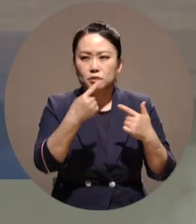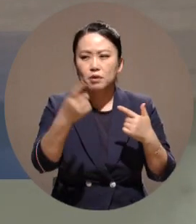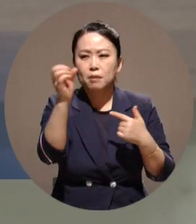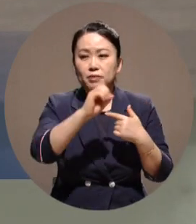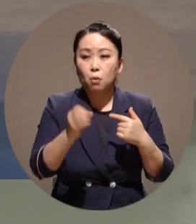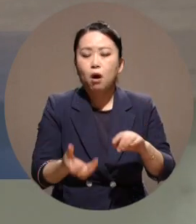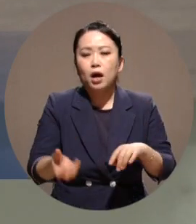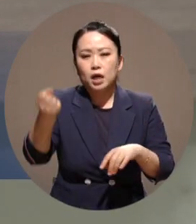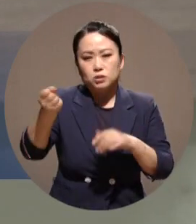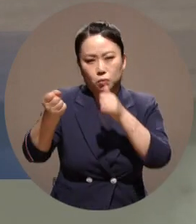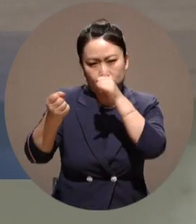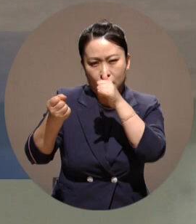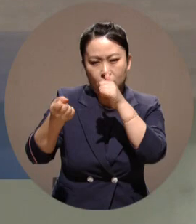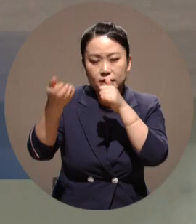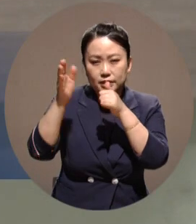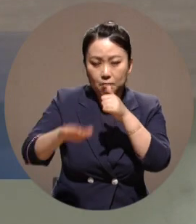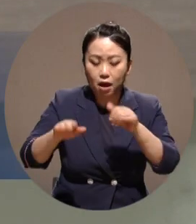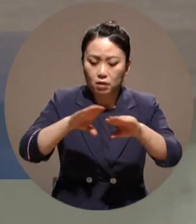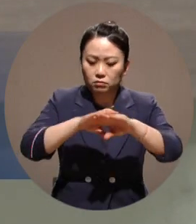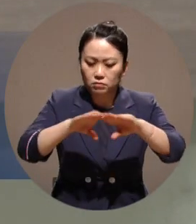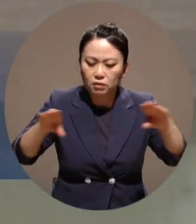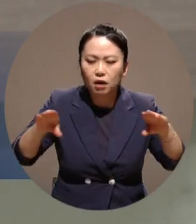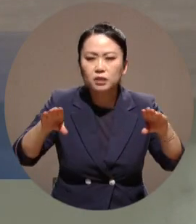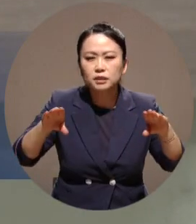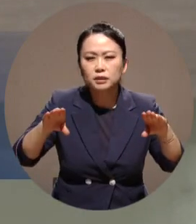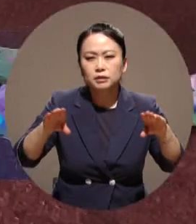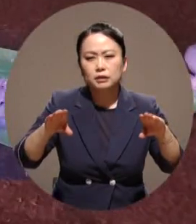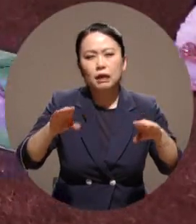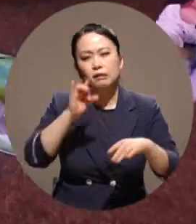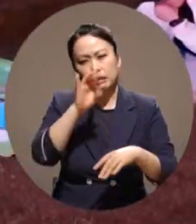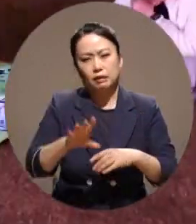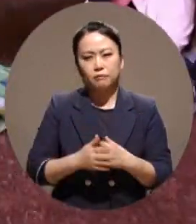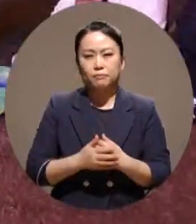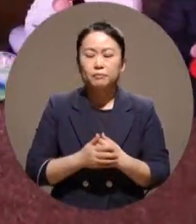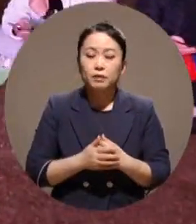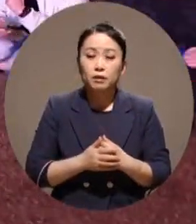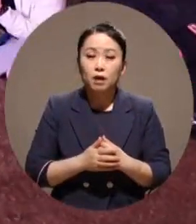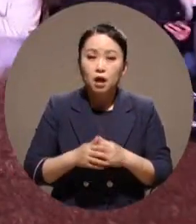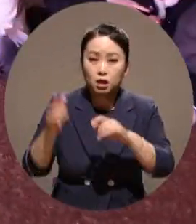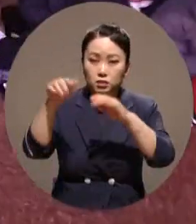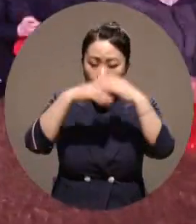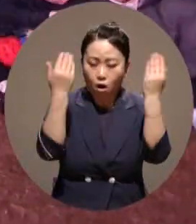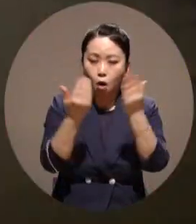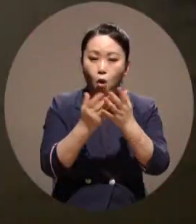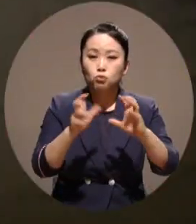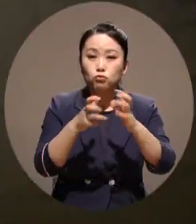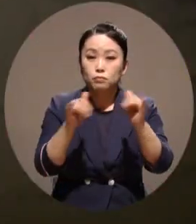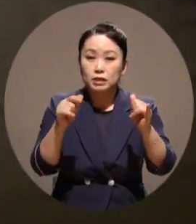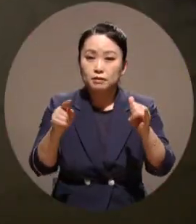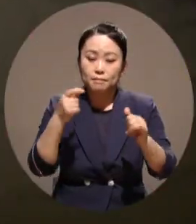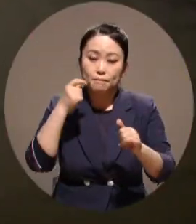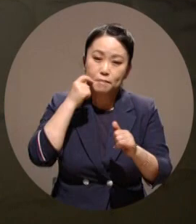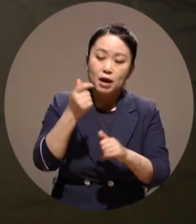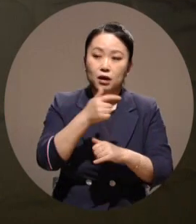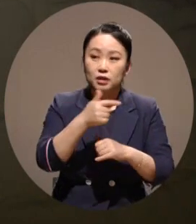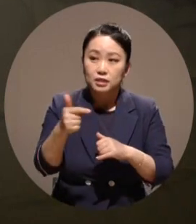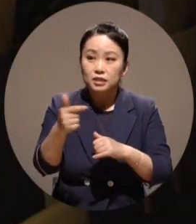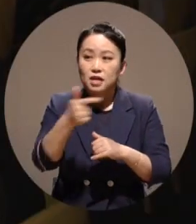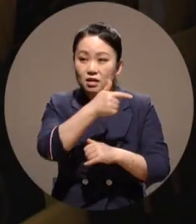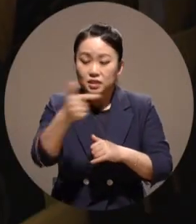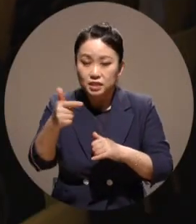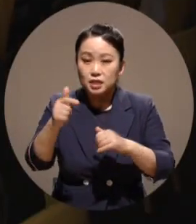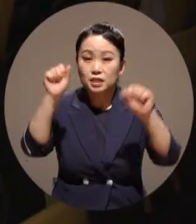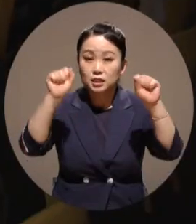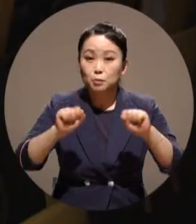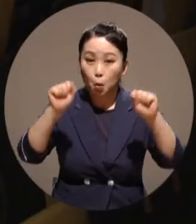있지요. 협상이 대등하게 이루어질 수 있겠는가. 전 국민이 열광하는 대형 스포츠 이벤트가 열리면